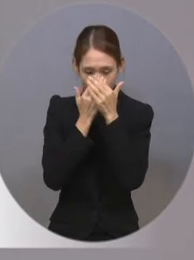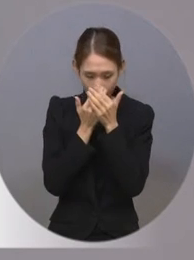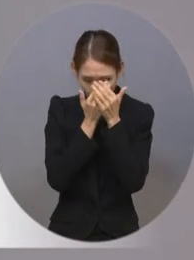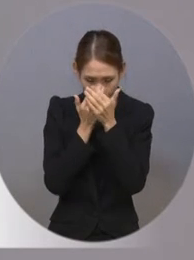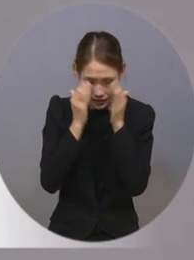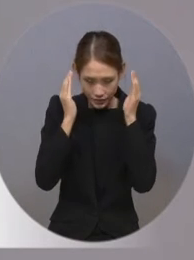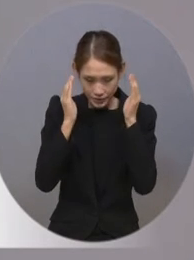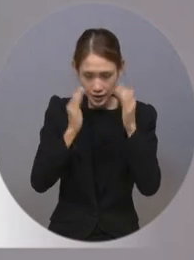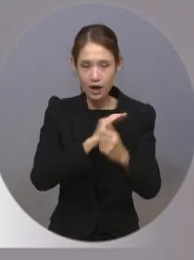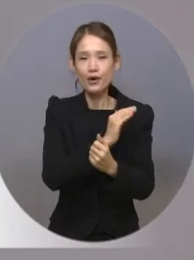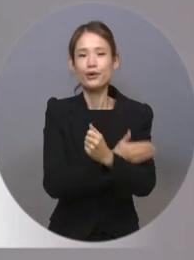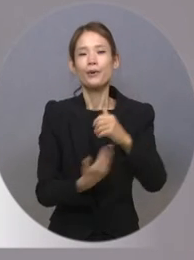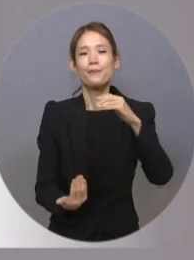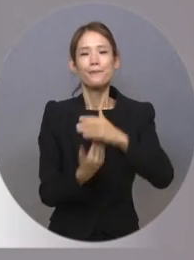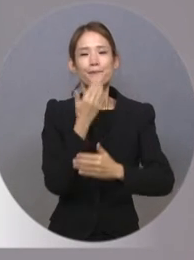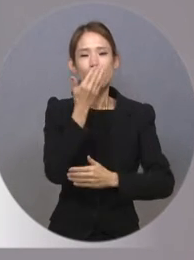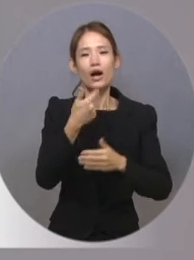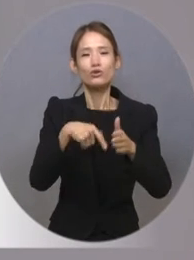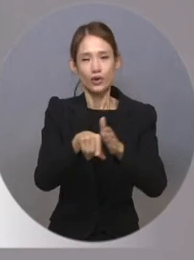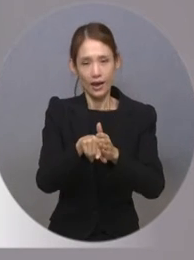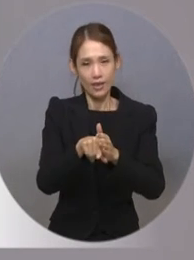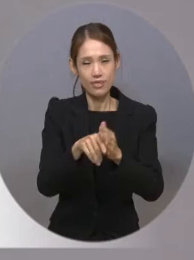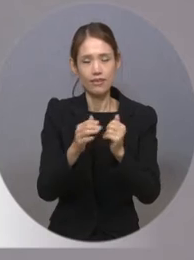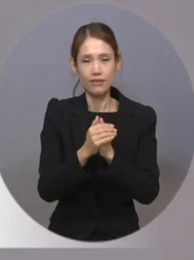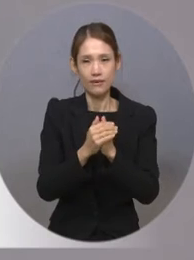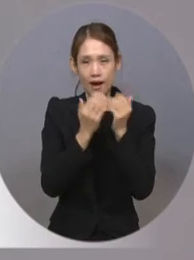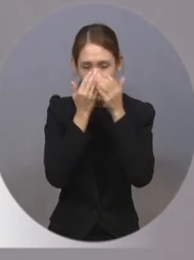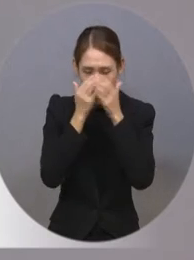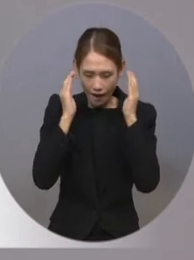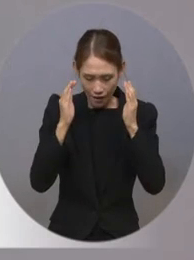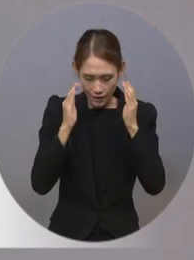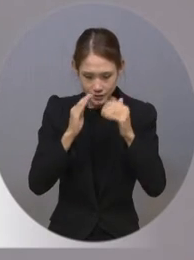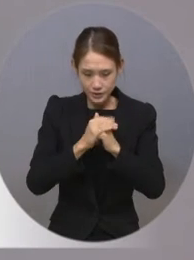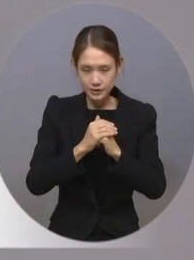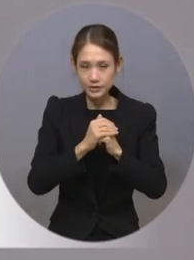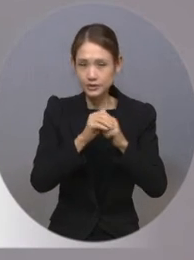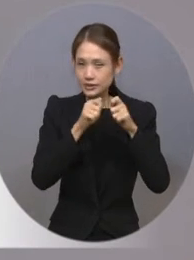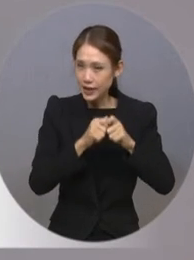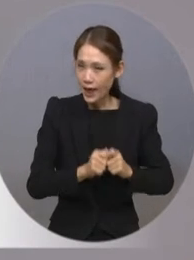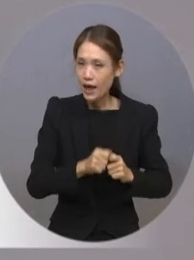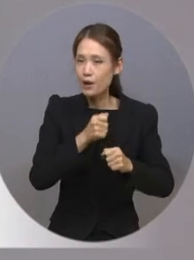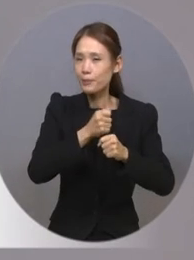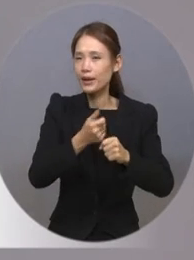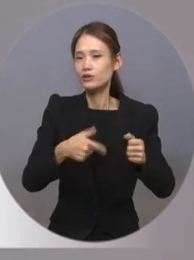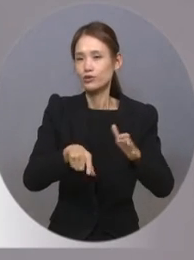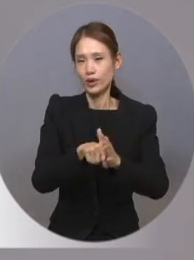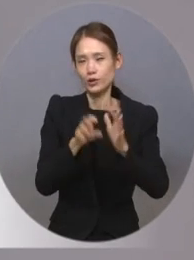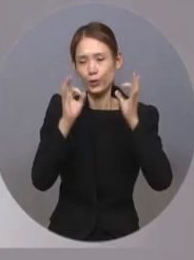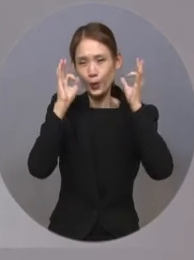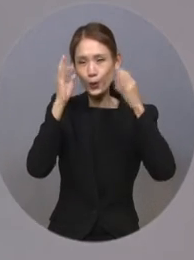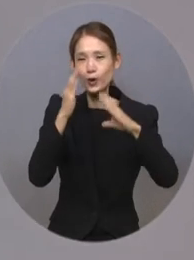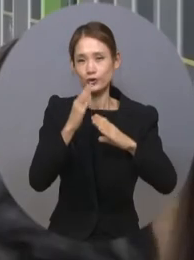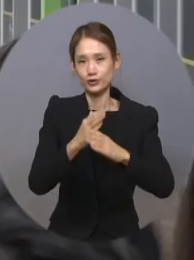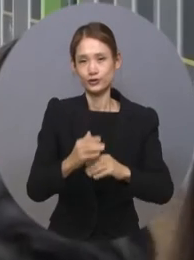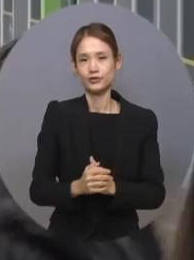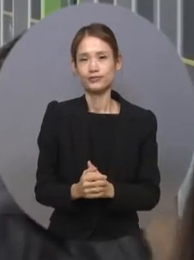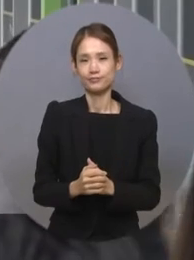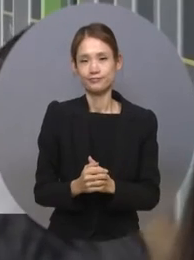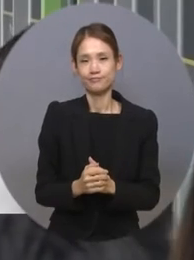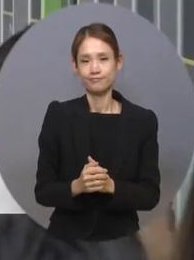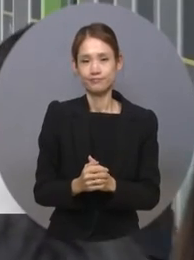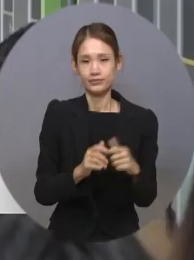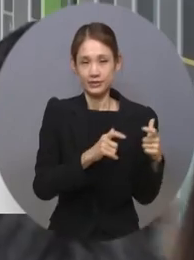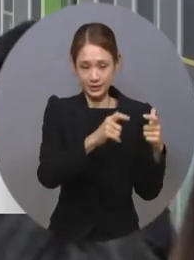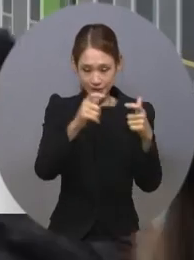어디서나 함께 학습할 수 있는 그러한 학습 체계를 만들려고 노력하고 있습니다.